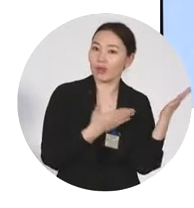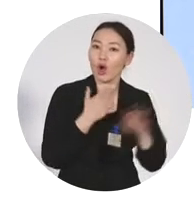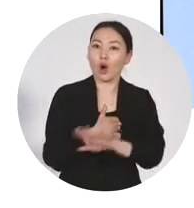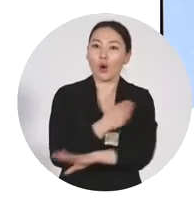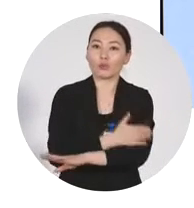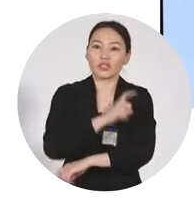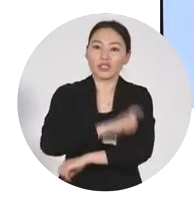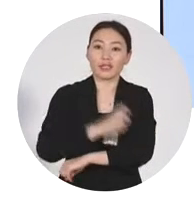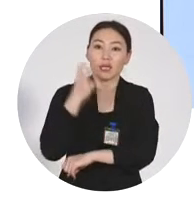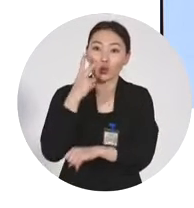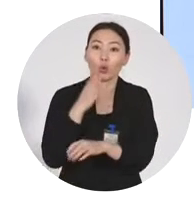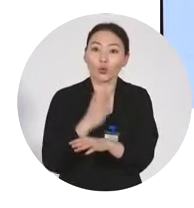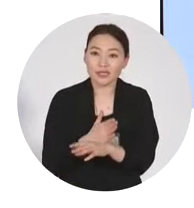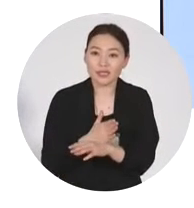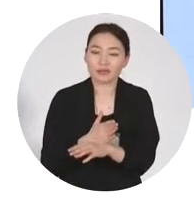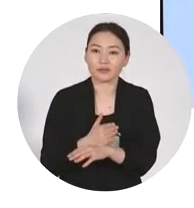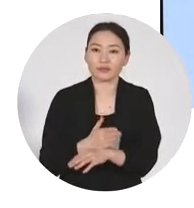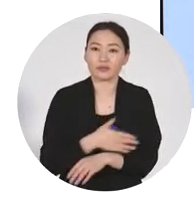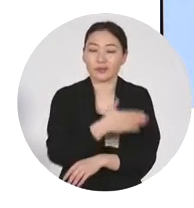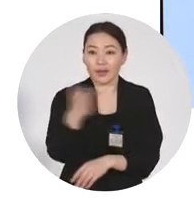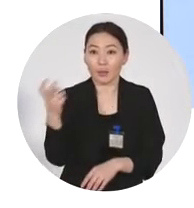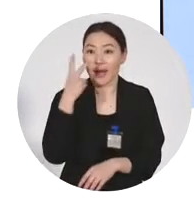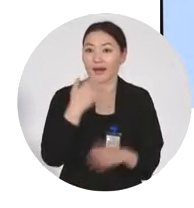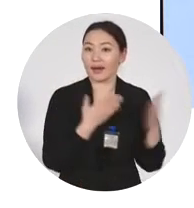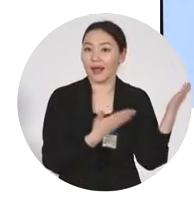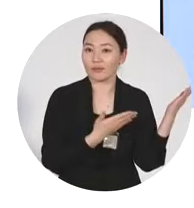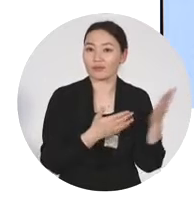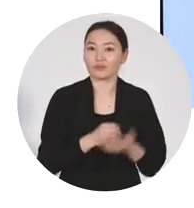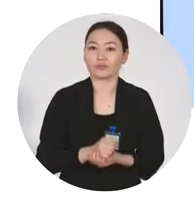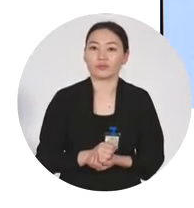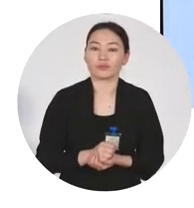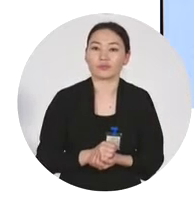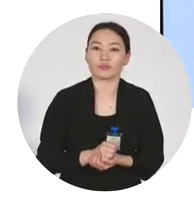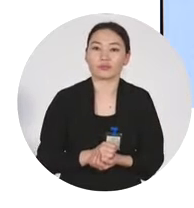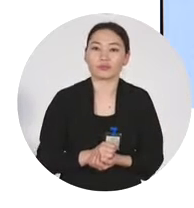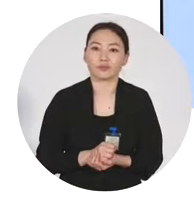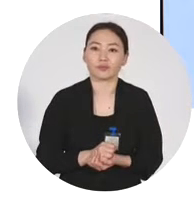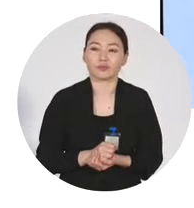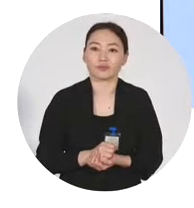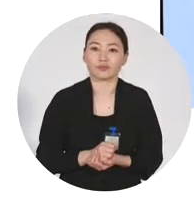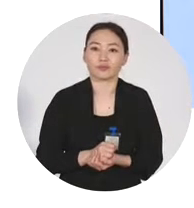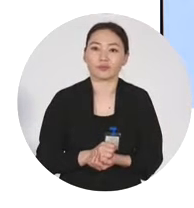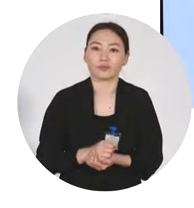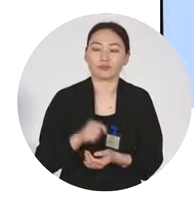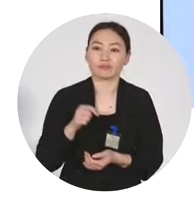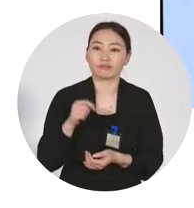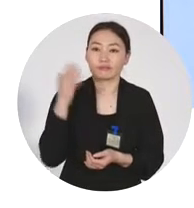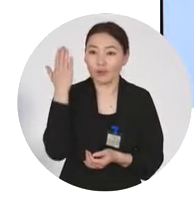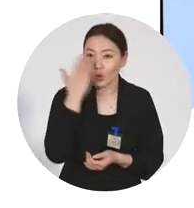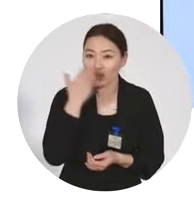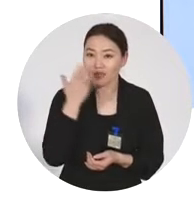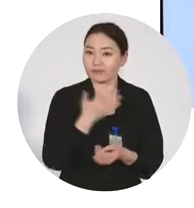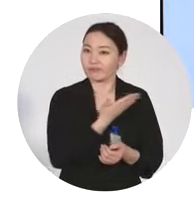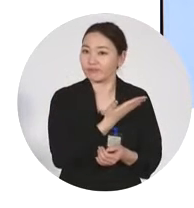За тэгэхээр ягаамл руу юу хувилгач үсгийн дүрм гэдэг эхний дүрм. За энэ дүрмийг бүгдээрээ хамтран унши.